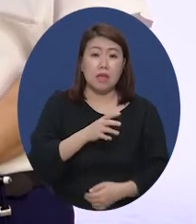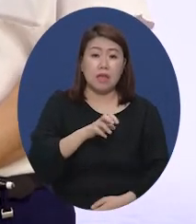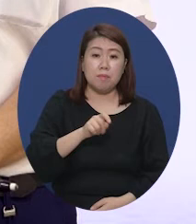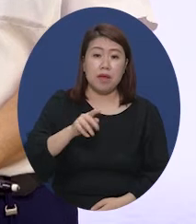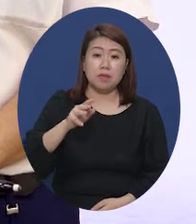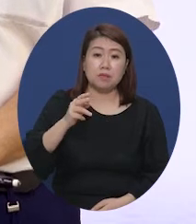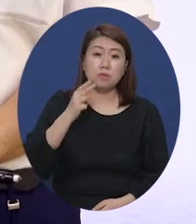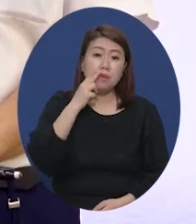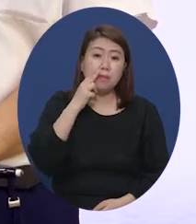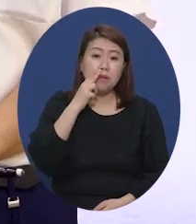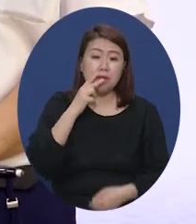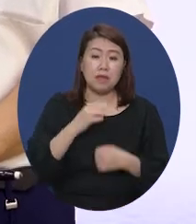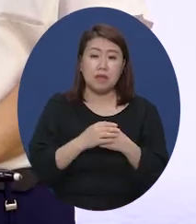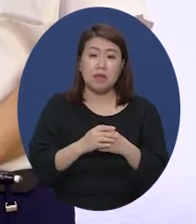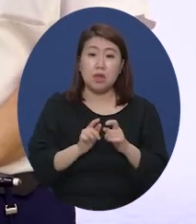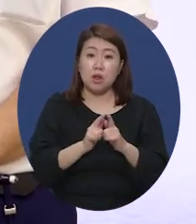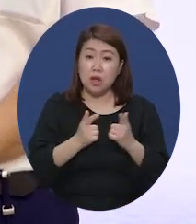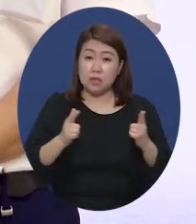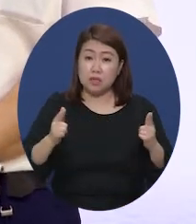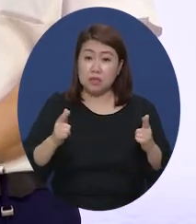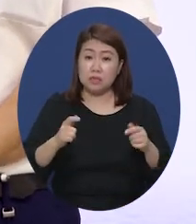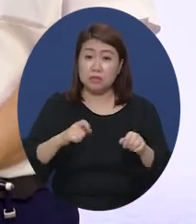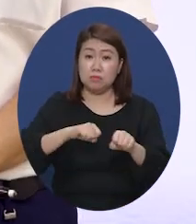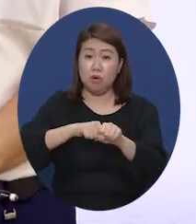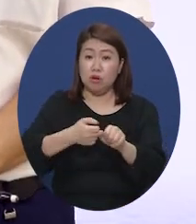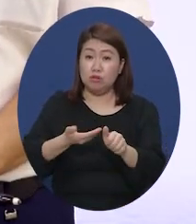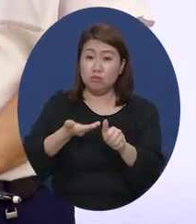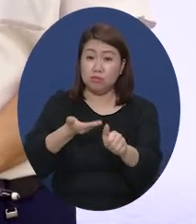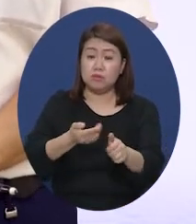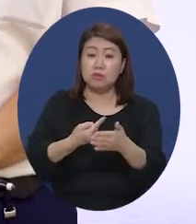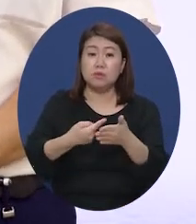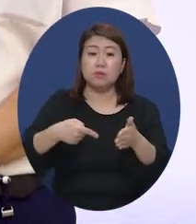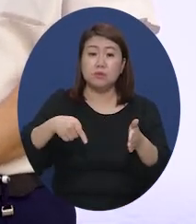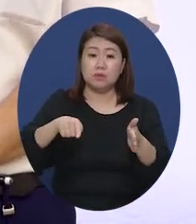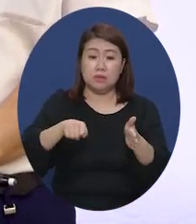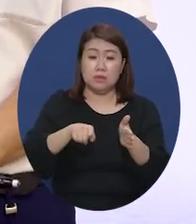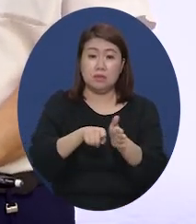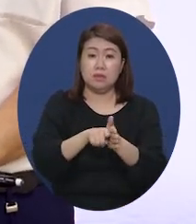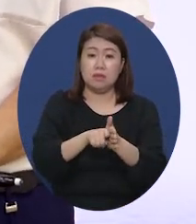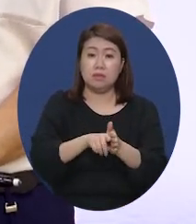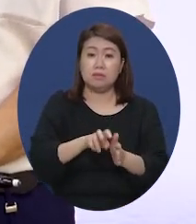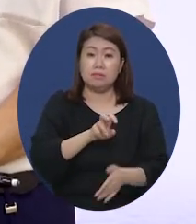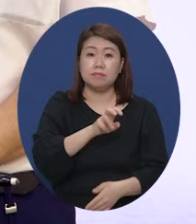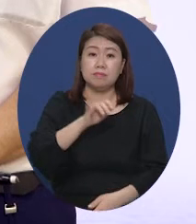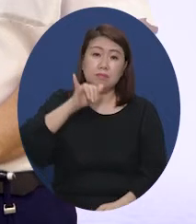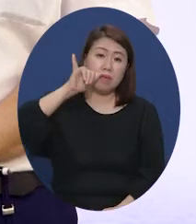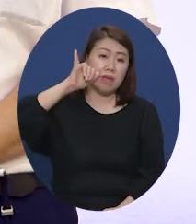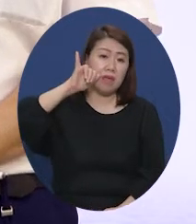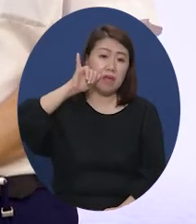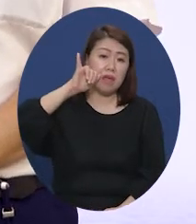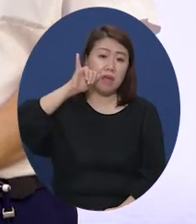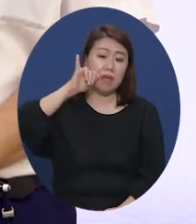뭐랄까요, 대마초라든가 각종 마약 차단하기 위해서 그 콜롬비아에다가, 그죠? 그 마약 카르텔에